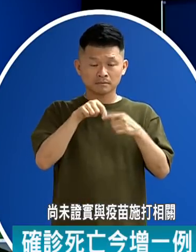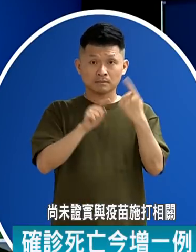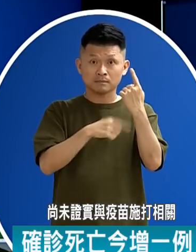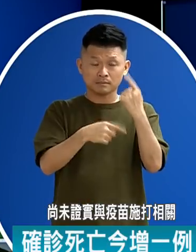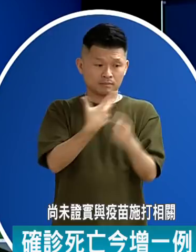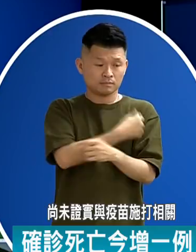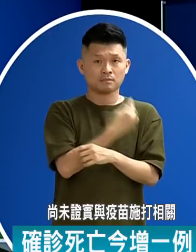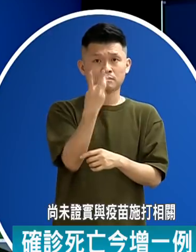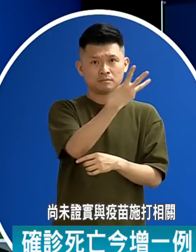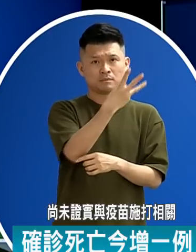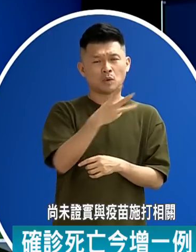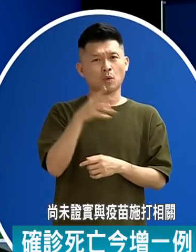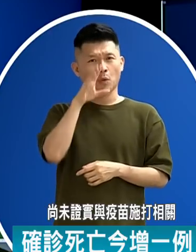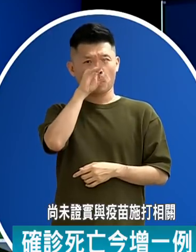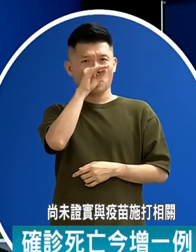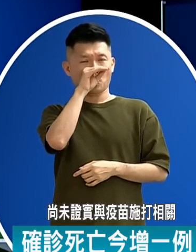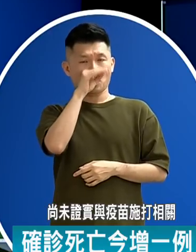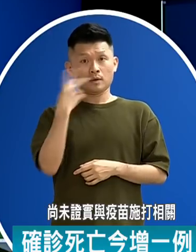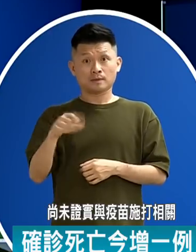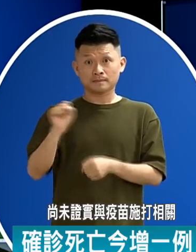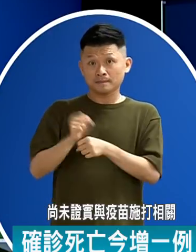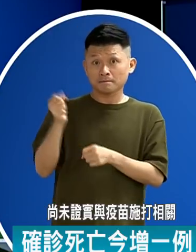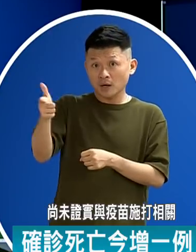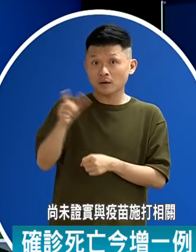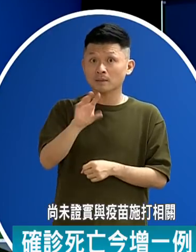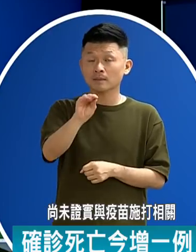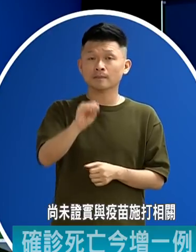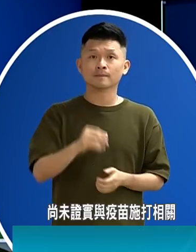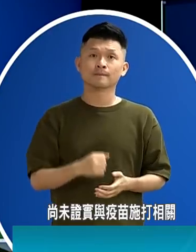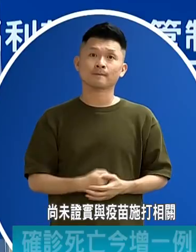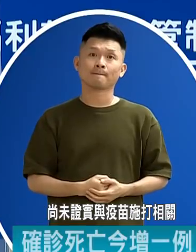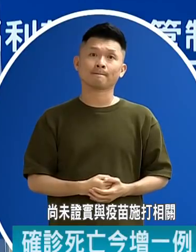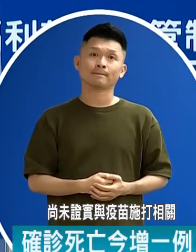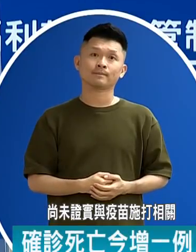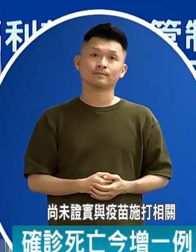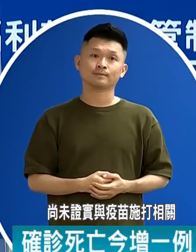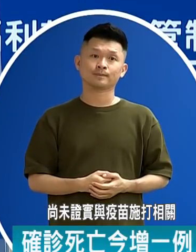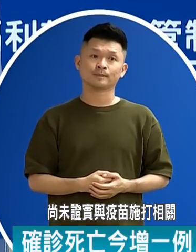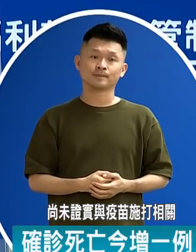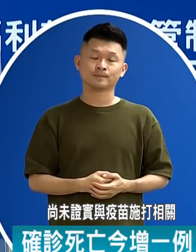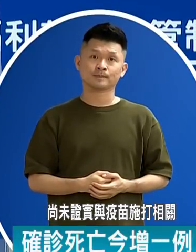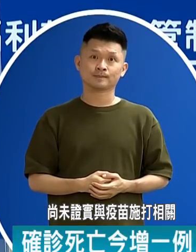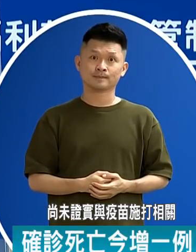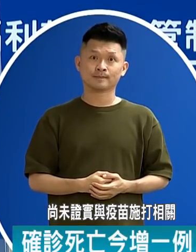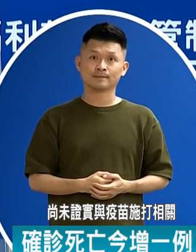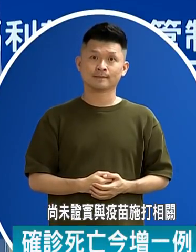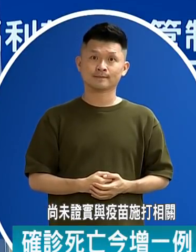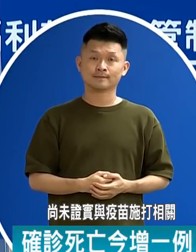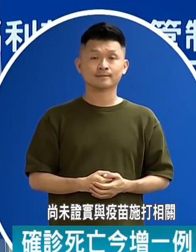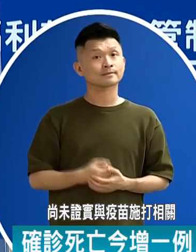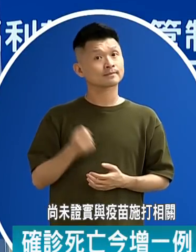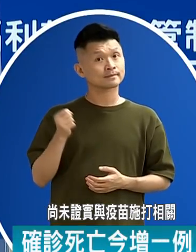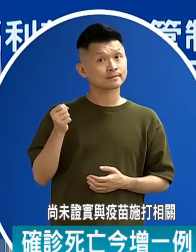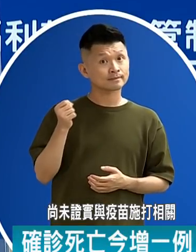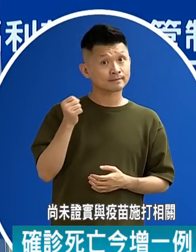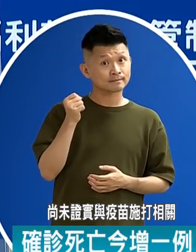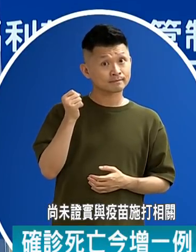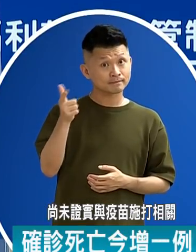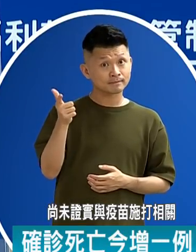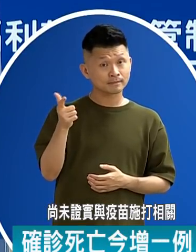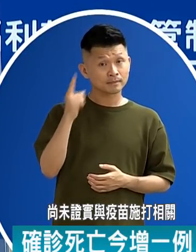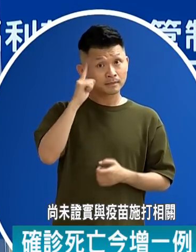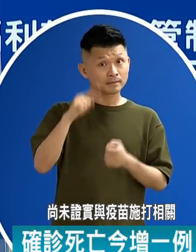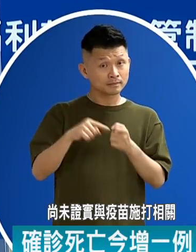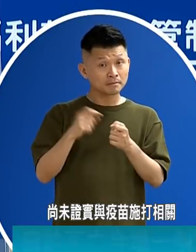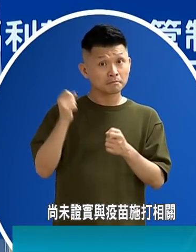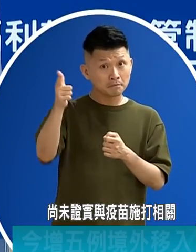有网友说很羡慕，指挥中心有考虑再加购吗？谢谢。 但就说购买到一点，明年